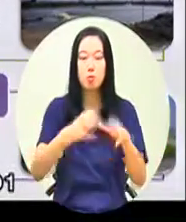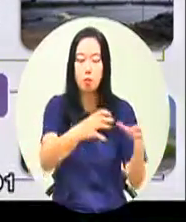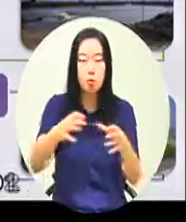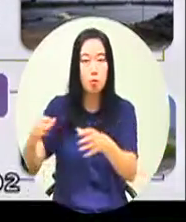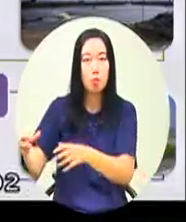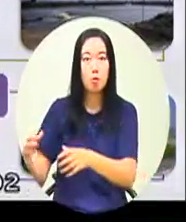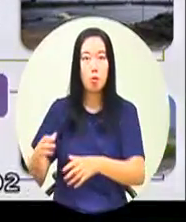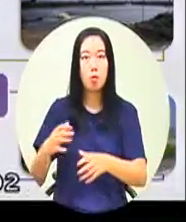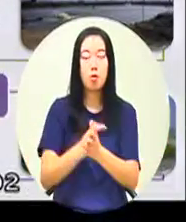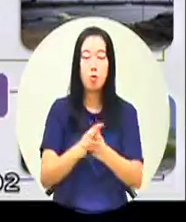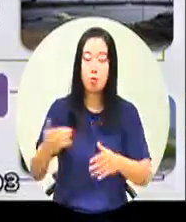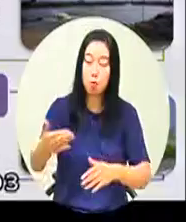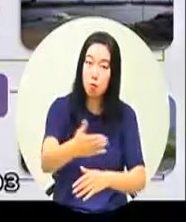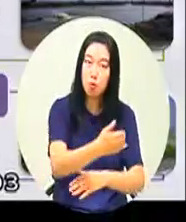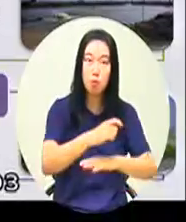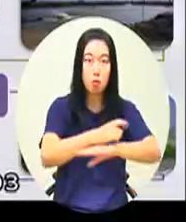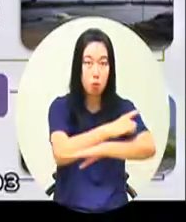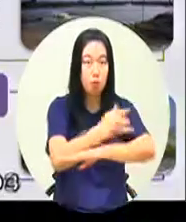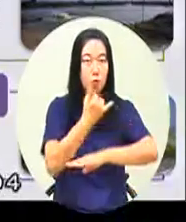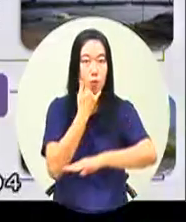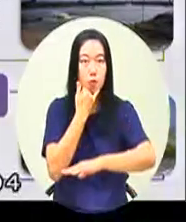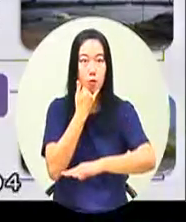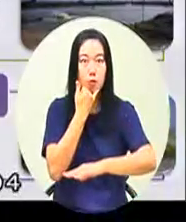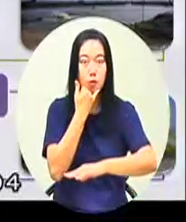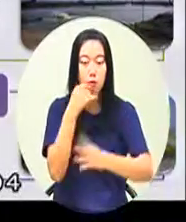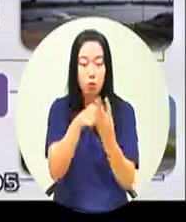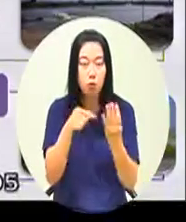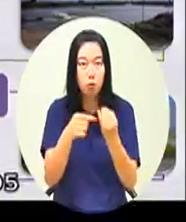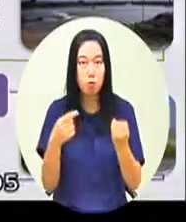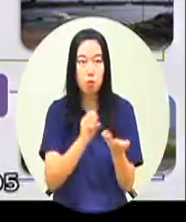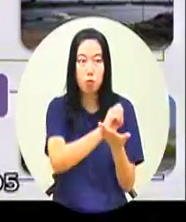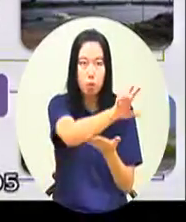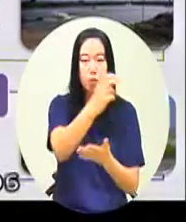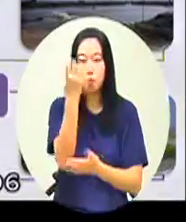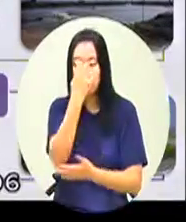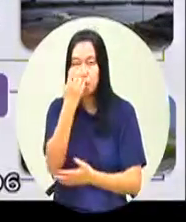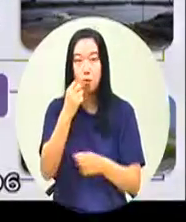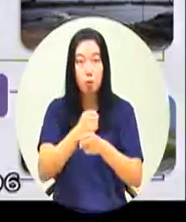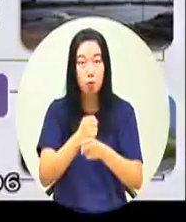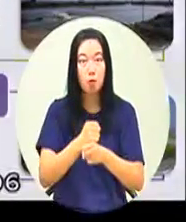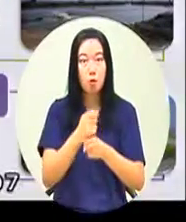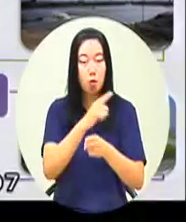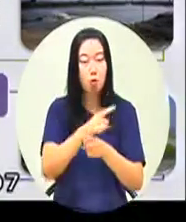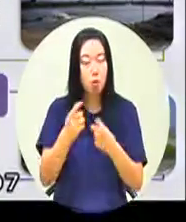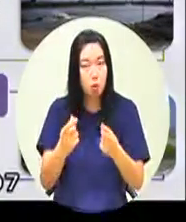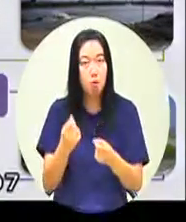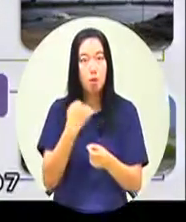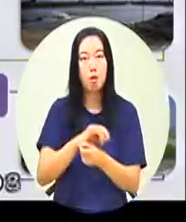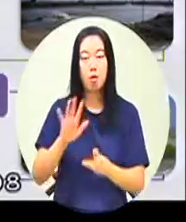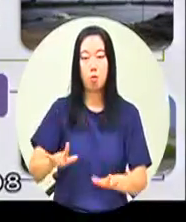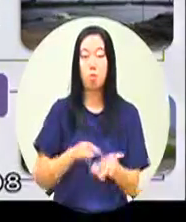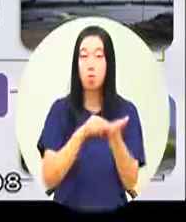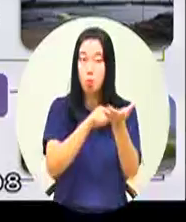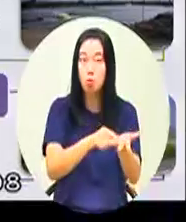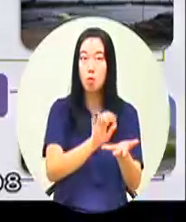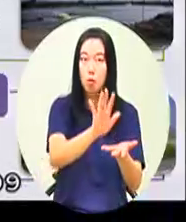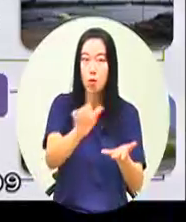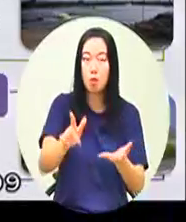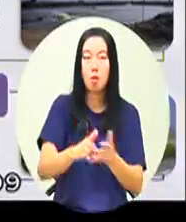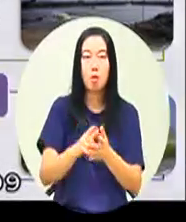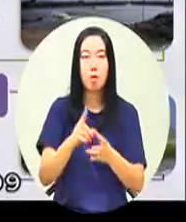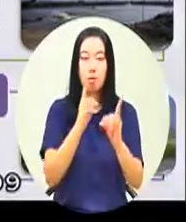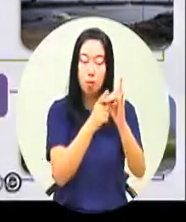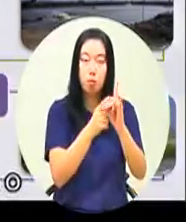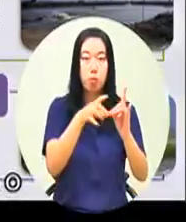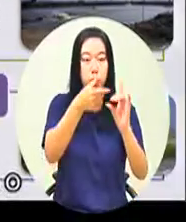养殖渔业的品牌，落实放养量申报跟查报的作业。另外，本年度也争取到整个弥陀地产基金的